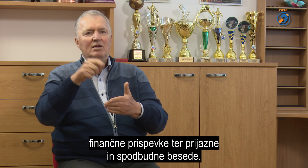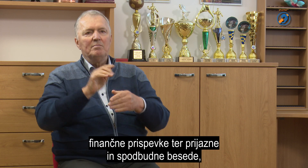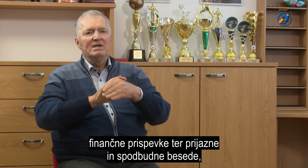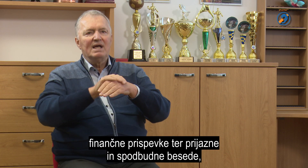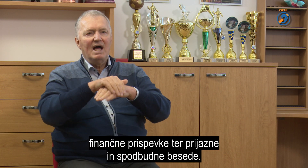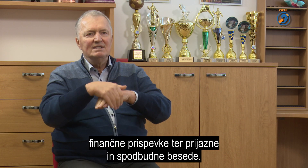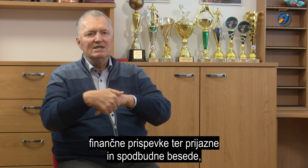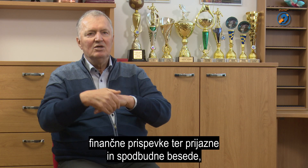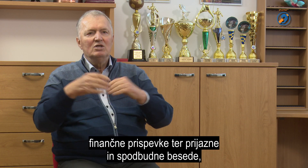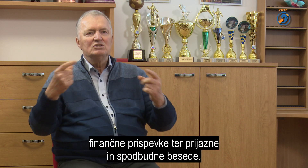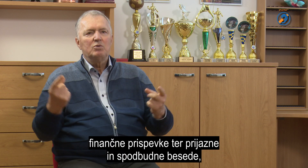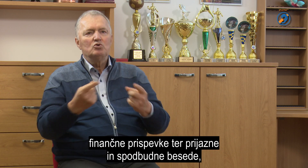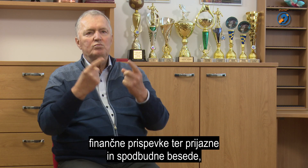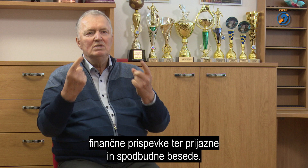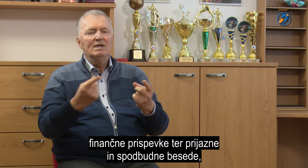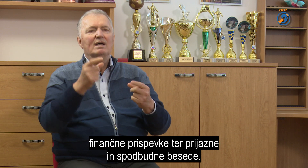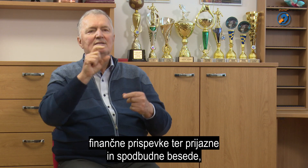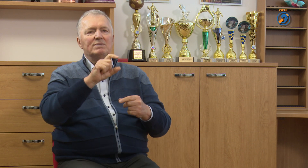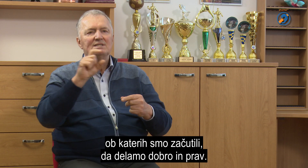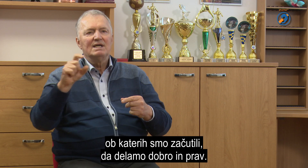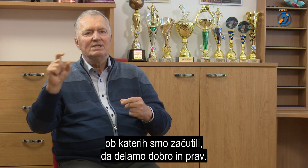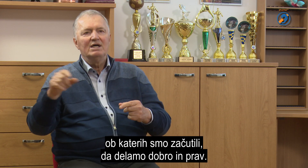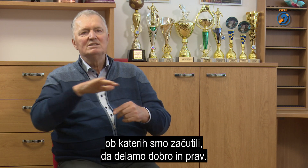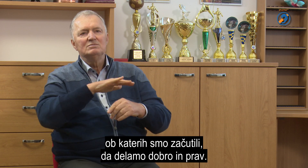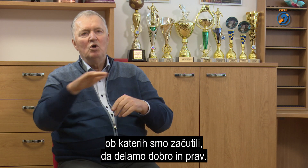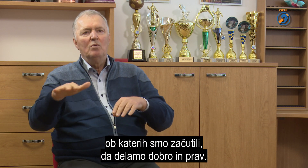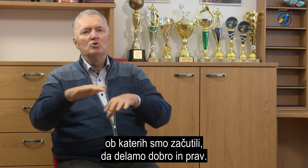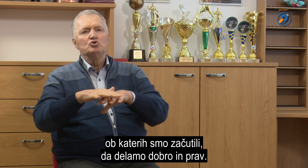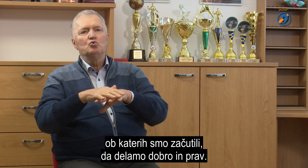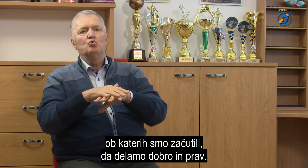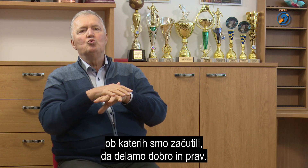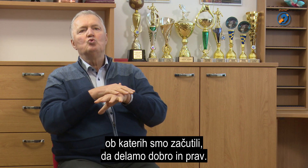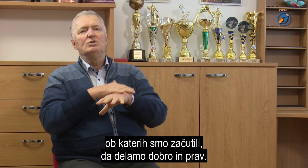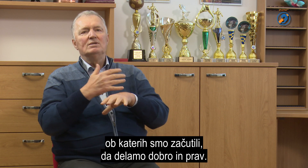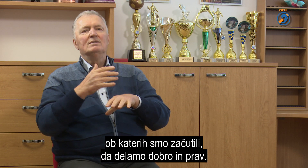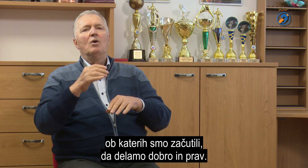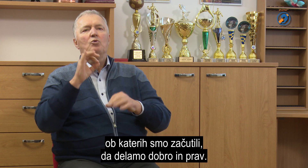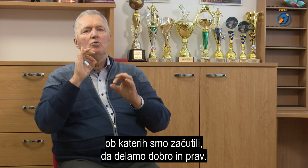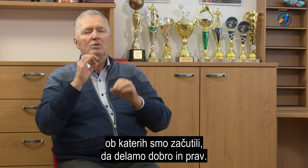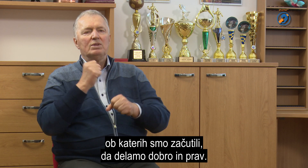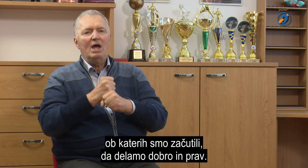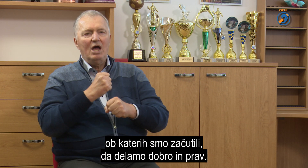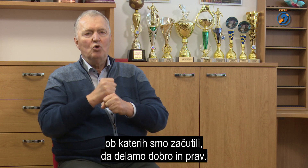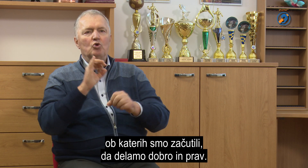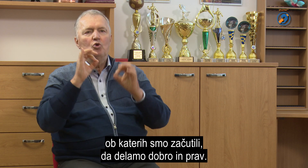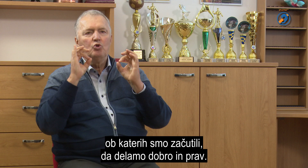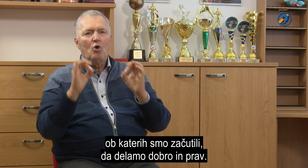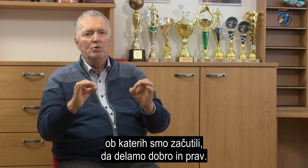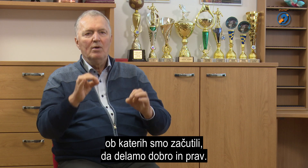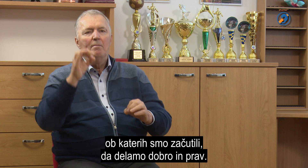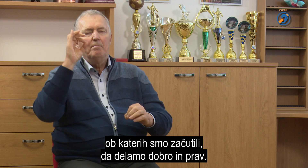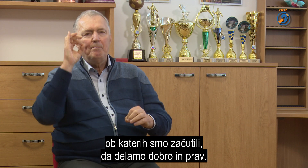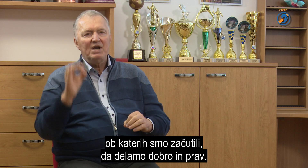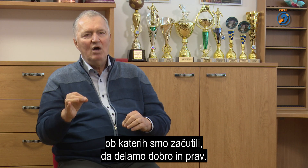in spodbudne besede, ob katerih smo začutili, da delamo dobro in prav.